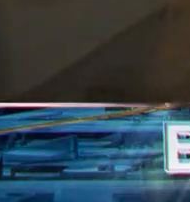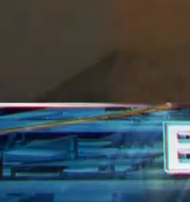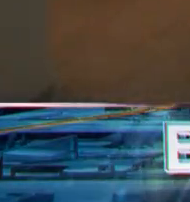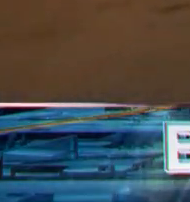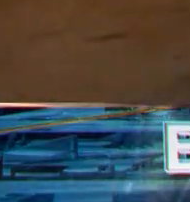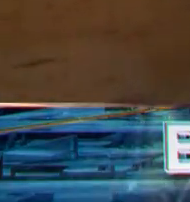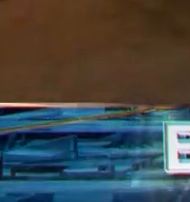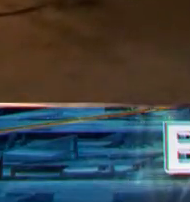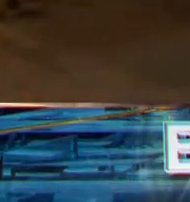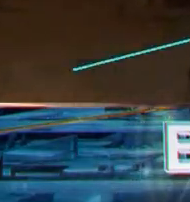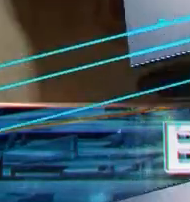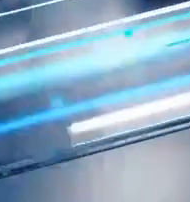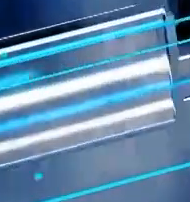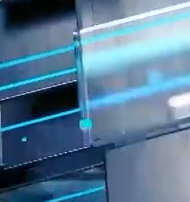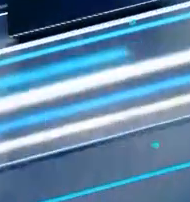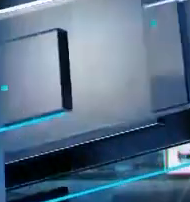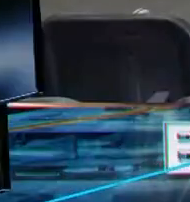Здесь строй материалы.